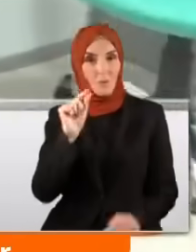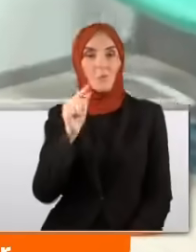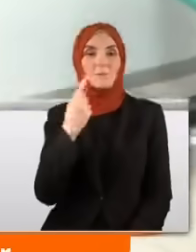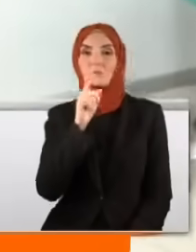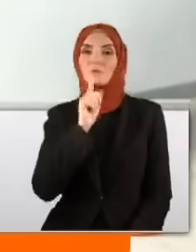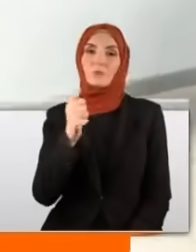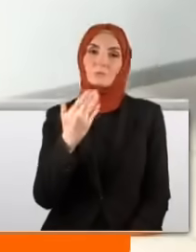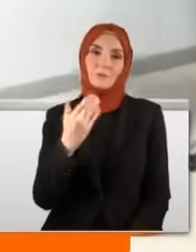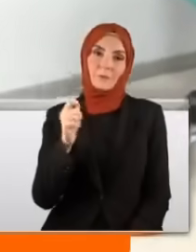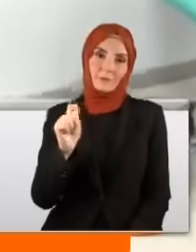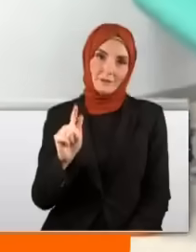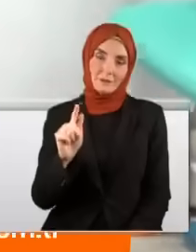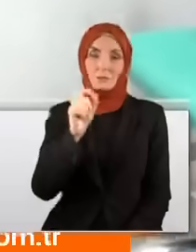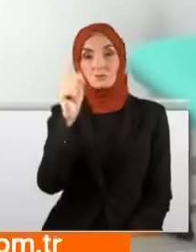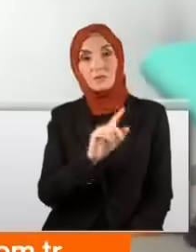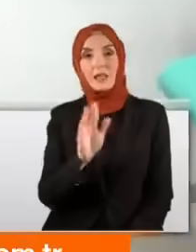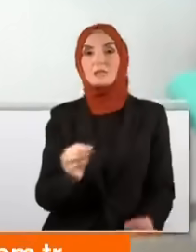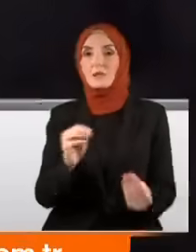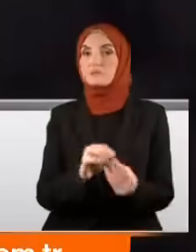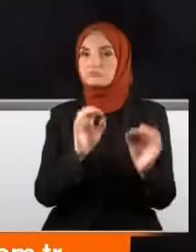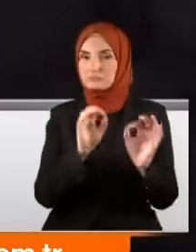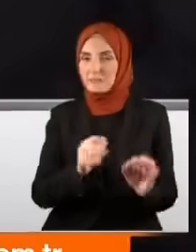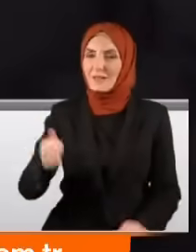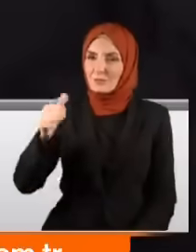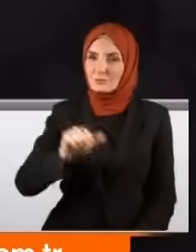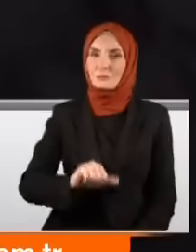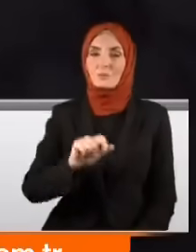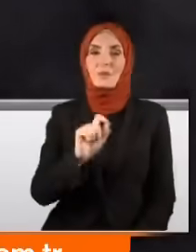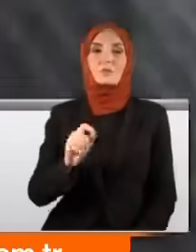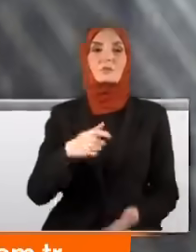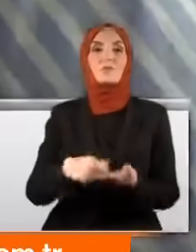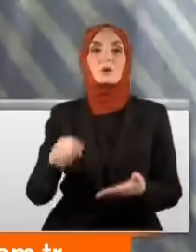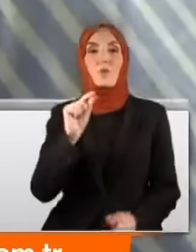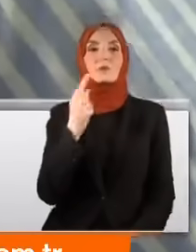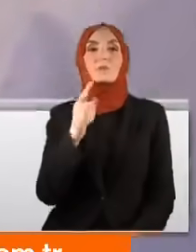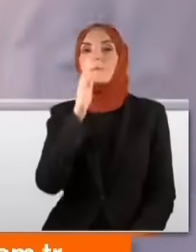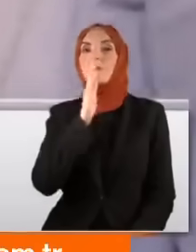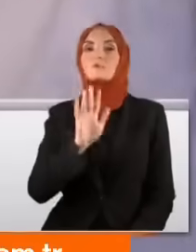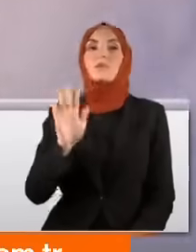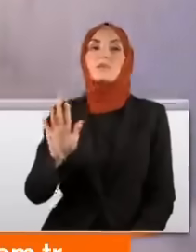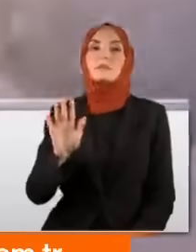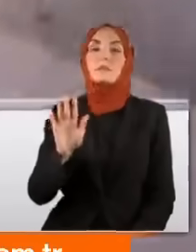Eğer 50 zam yapılırsa en düşük memur maaşı 11.550 liraya